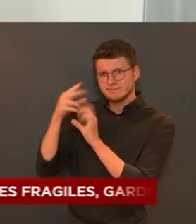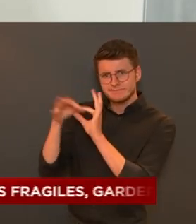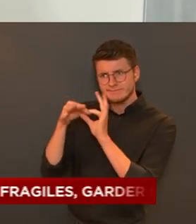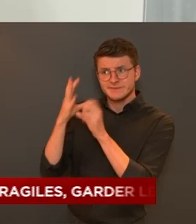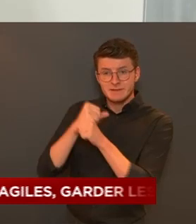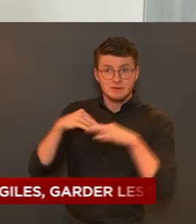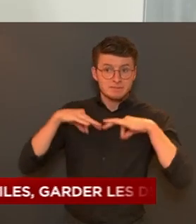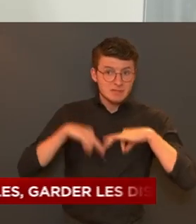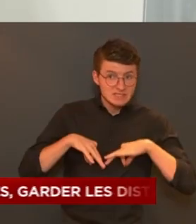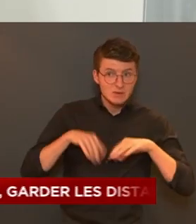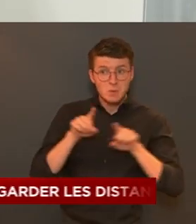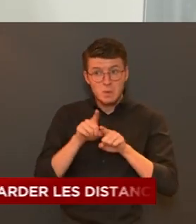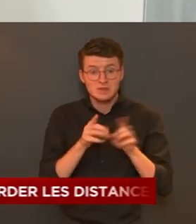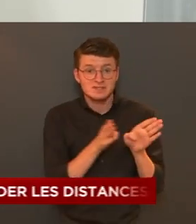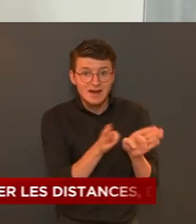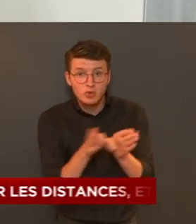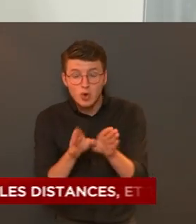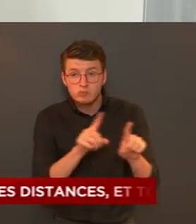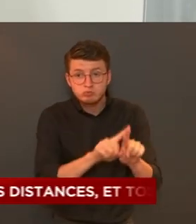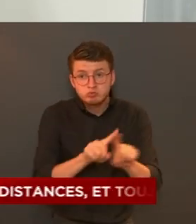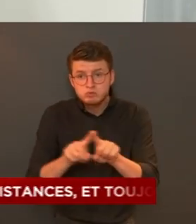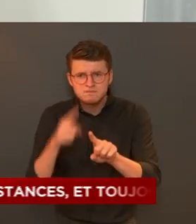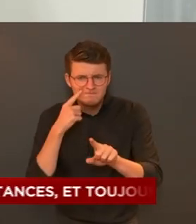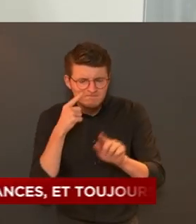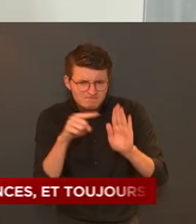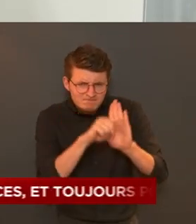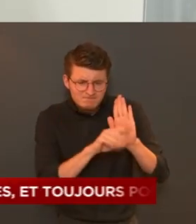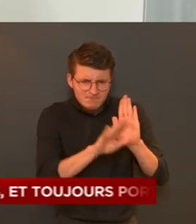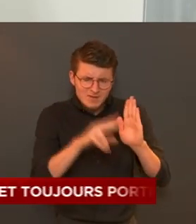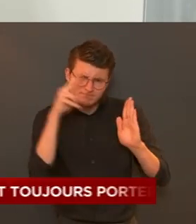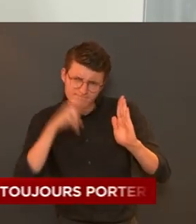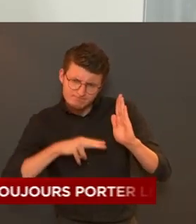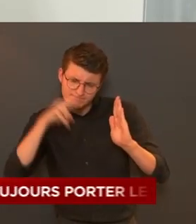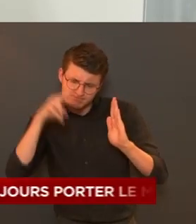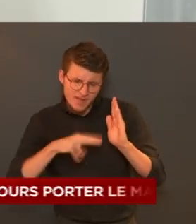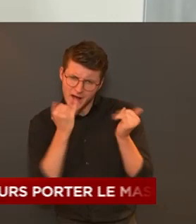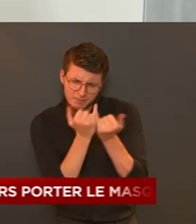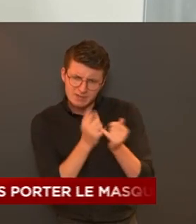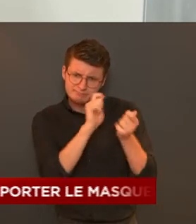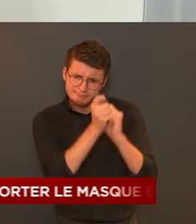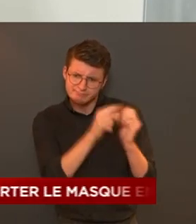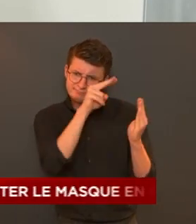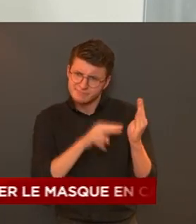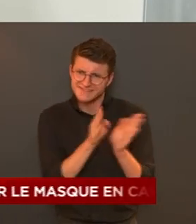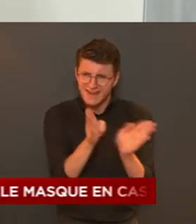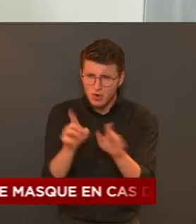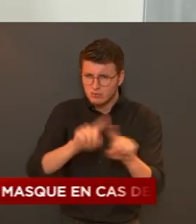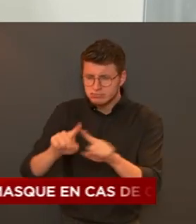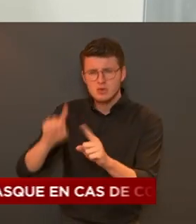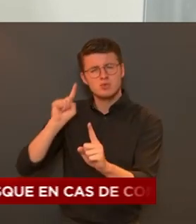avec les ministres compétents et les différents secteurs de manière à revoir les règles. Le